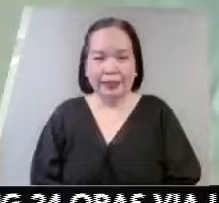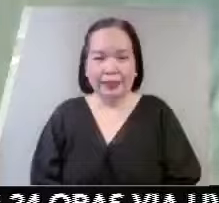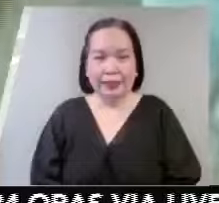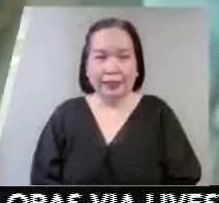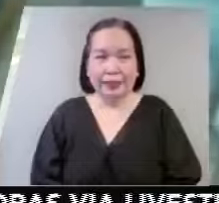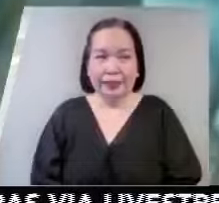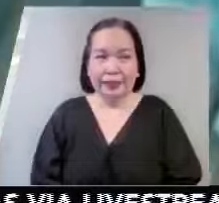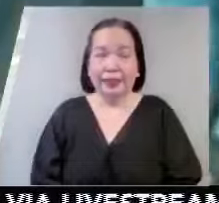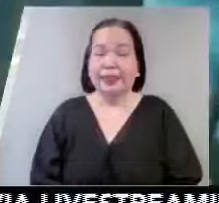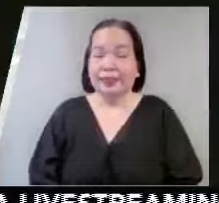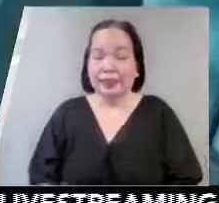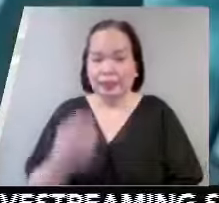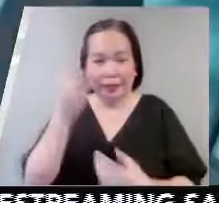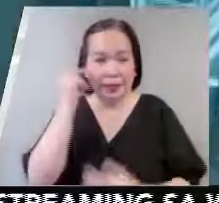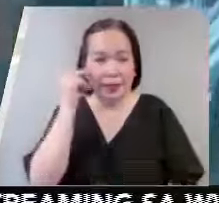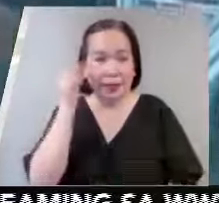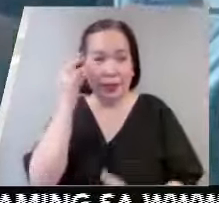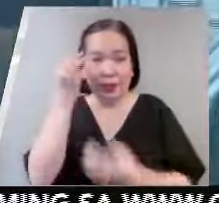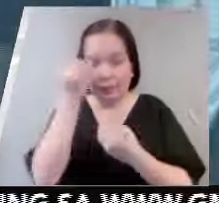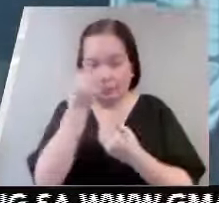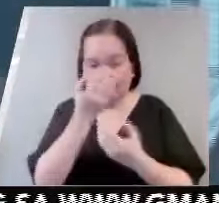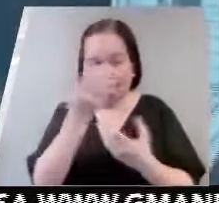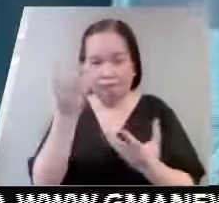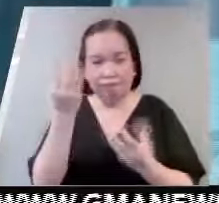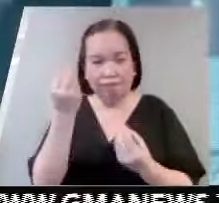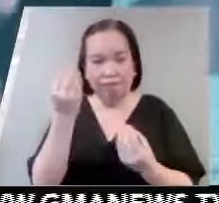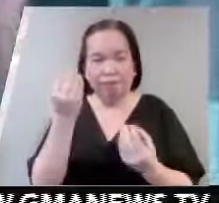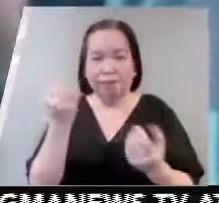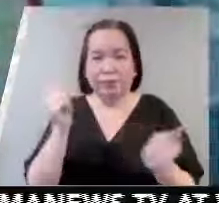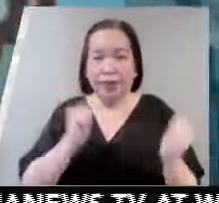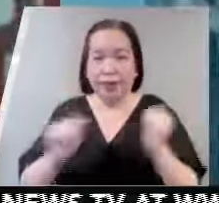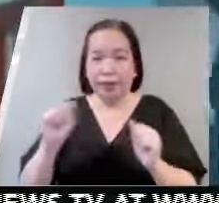Nelson Canlas, updated sa Showbiz Happenings.